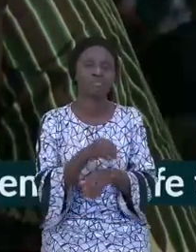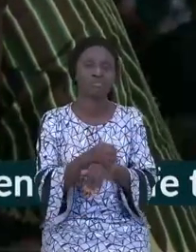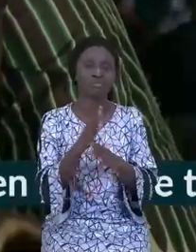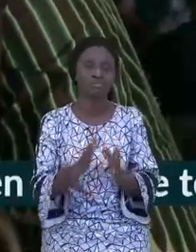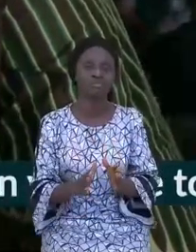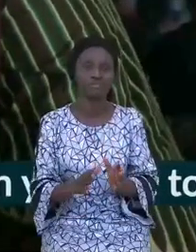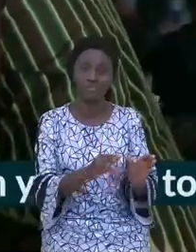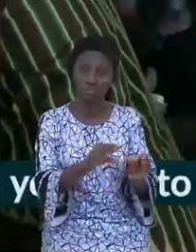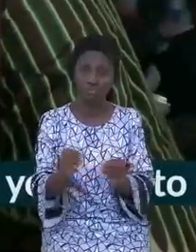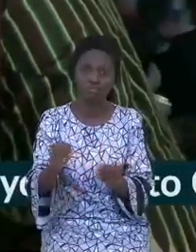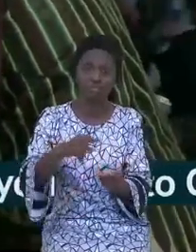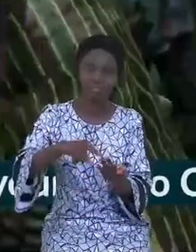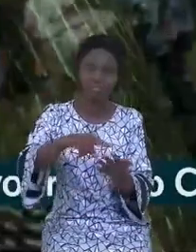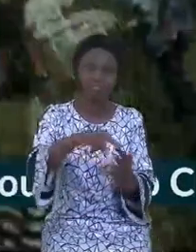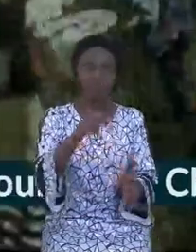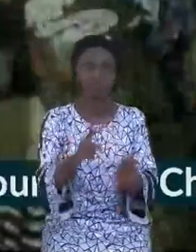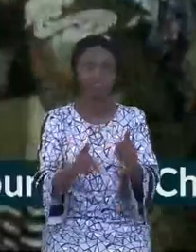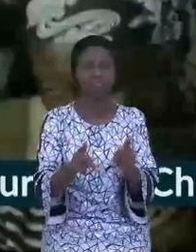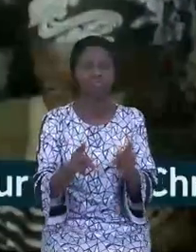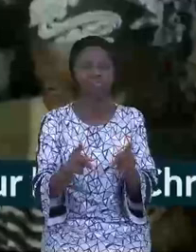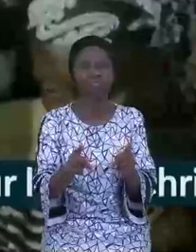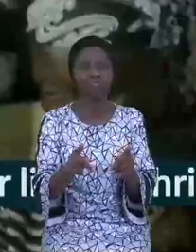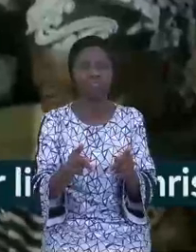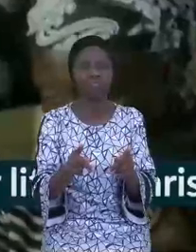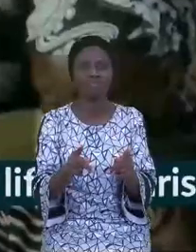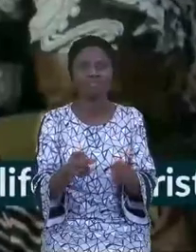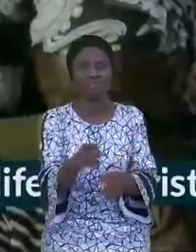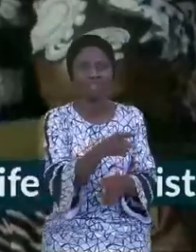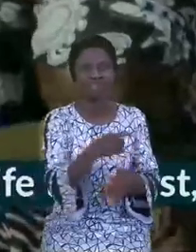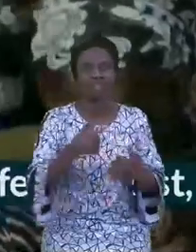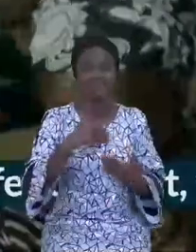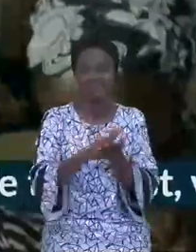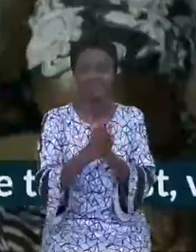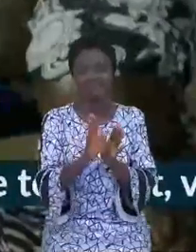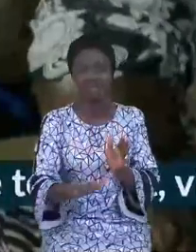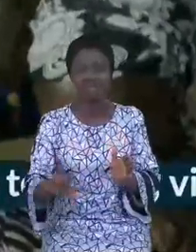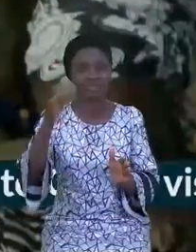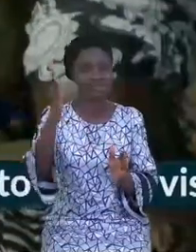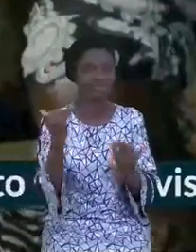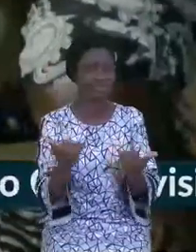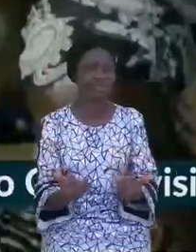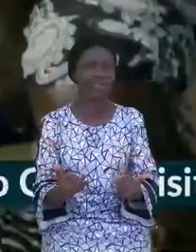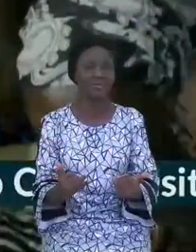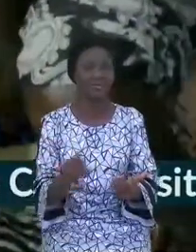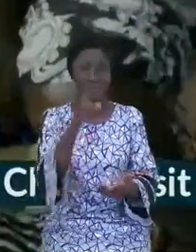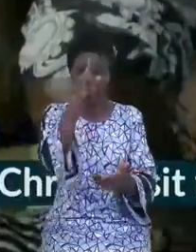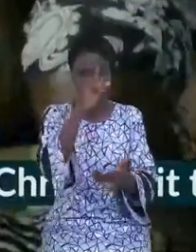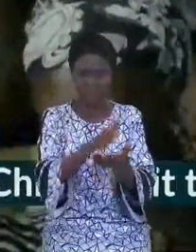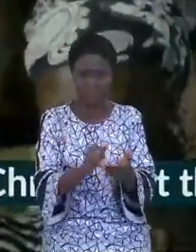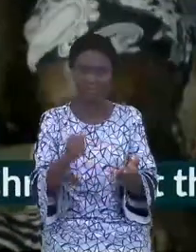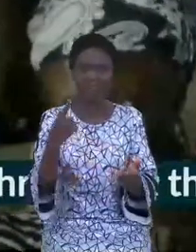Conseillez, partout où vous êtes, approchez-vous de ceux qui ont levé les mains sur vos terrains de